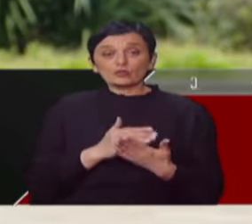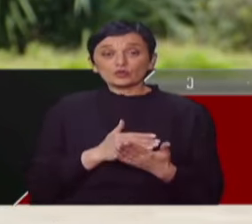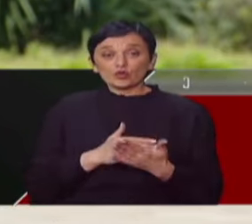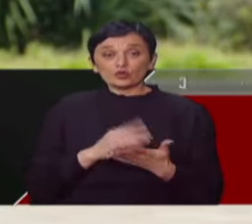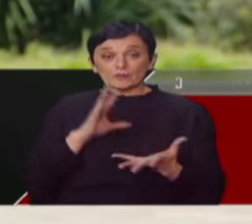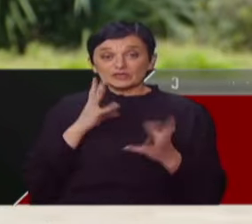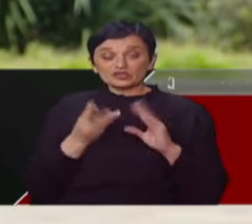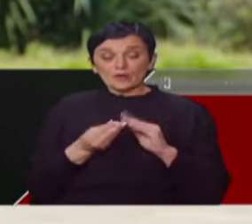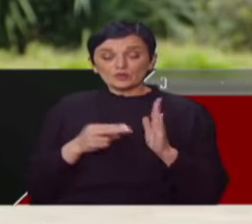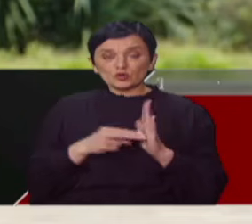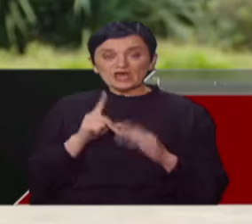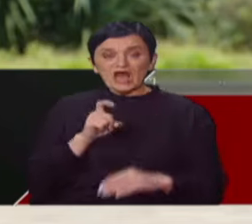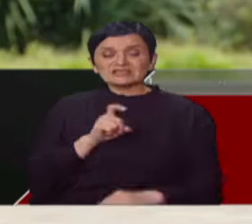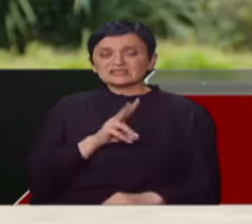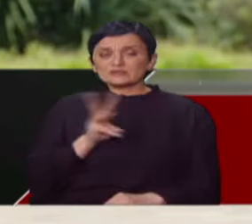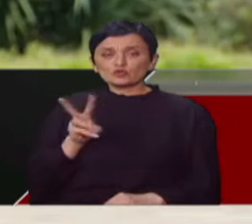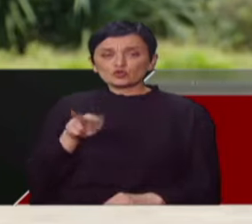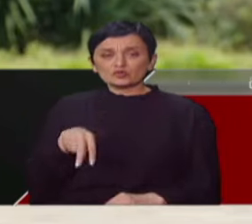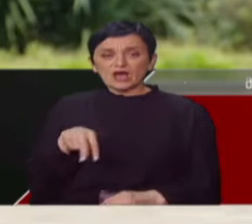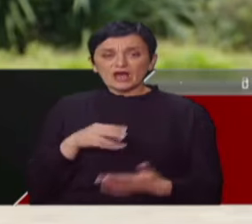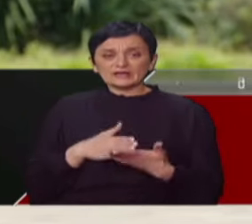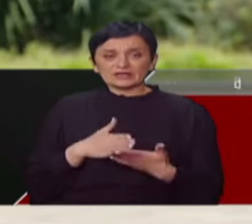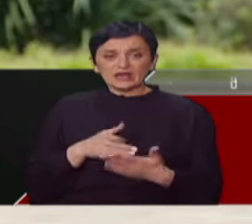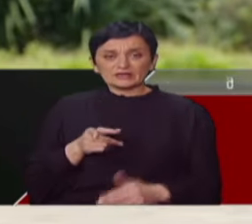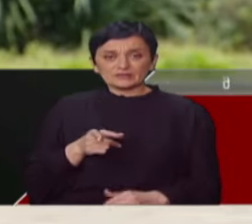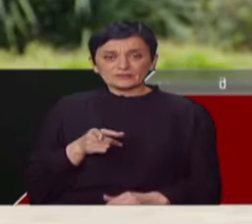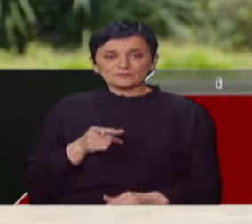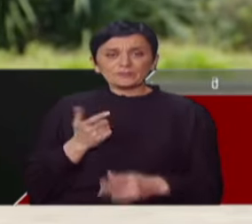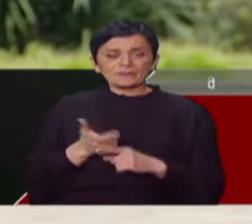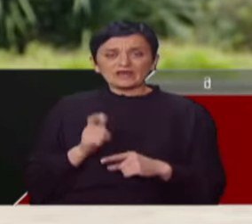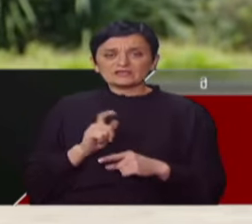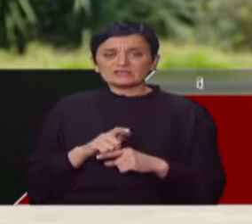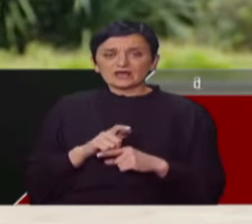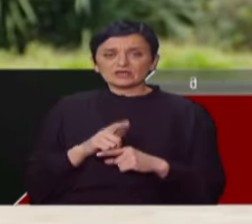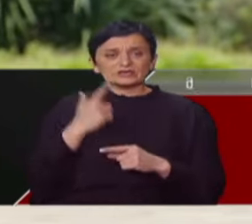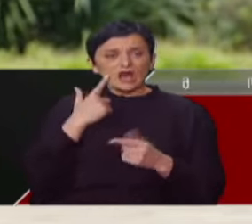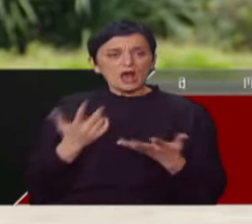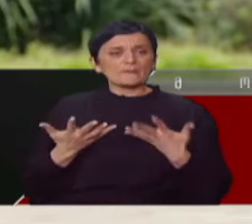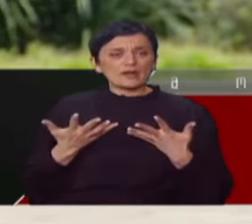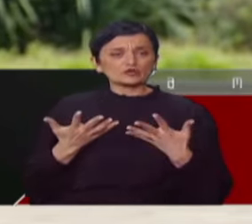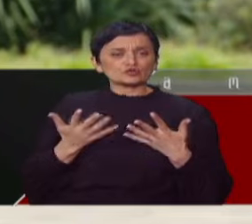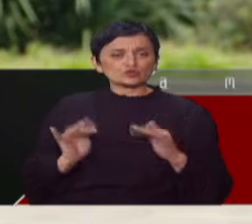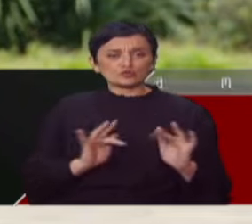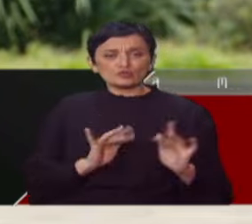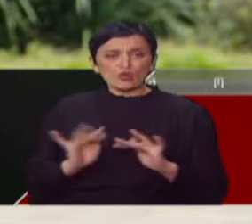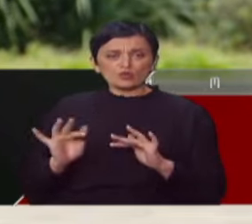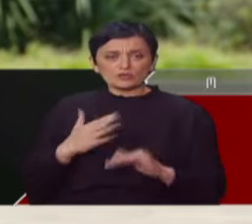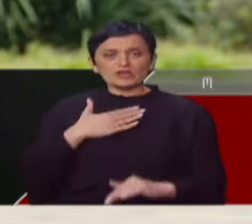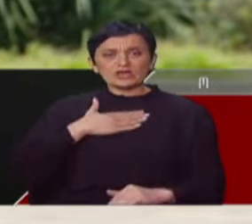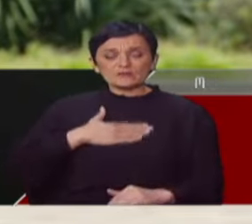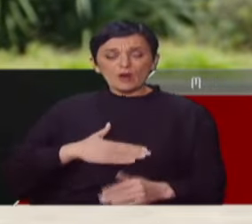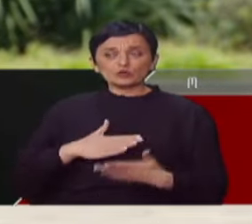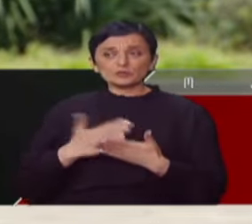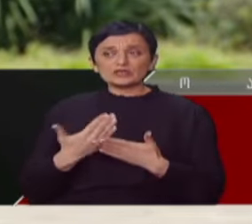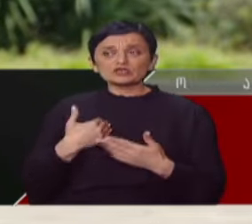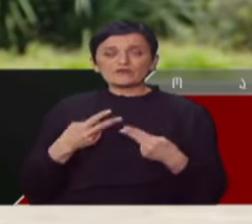romeli, ciamuri hirebuleba, 6 milioane, alari aris, Zalian, efecturat mokmedebsta, mahopilebis nacili,